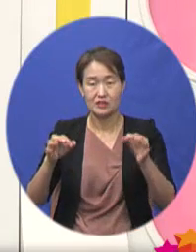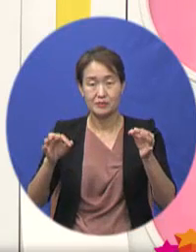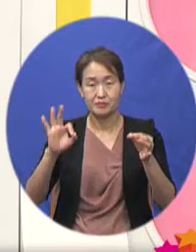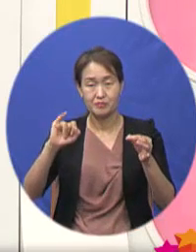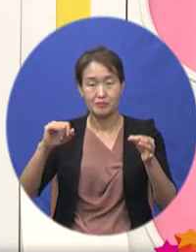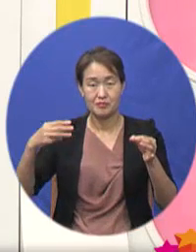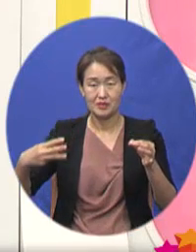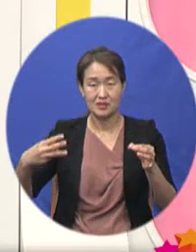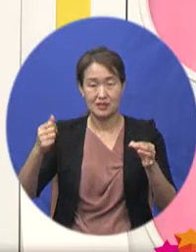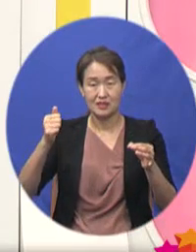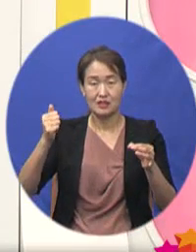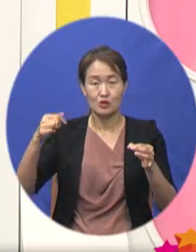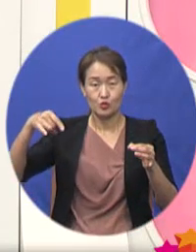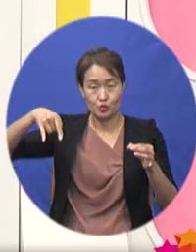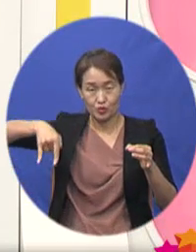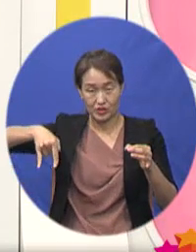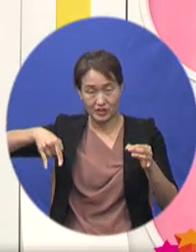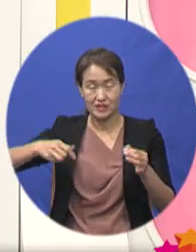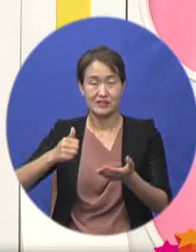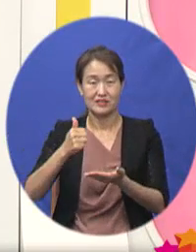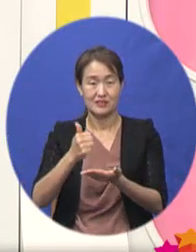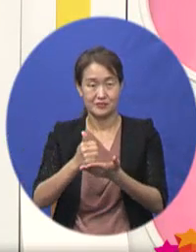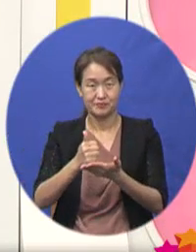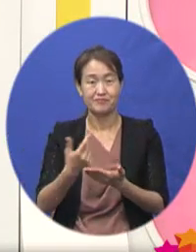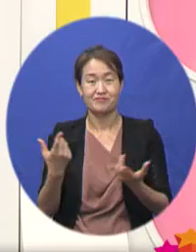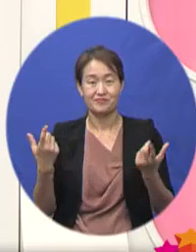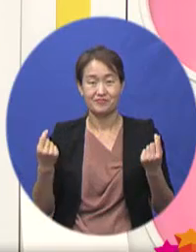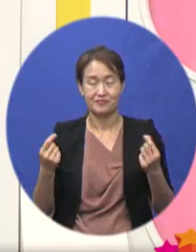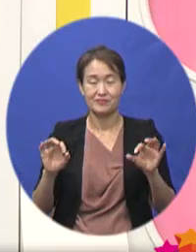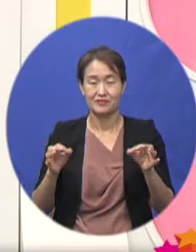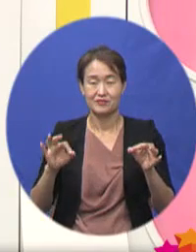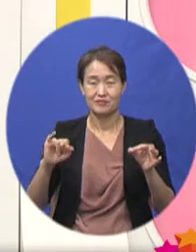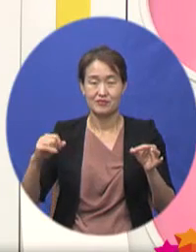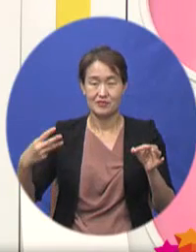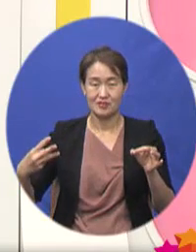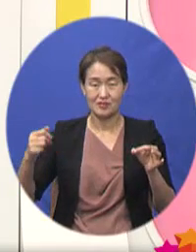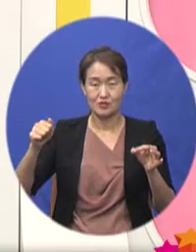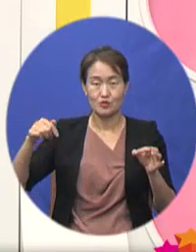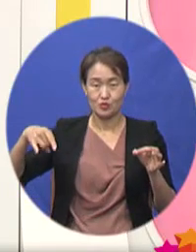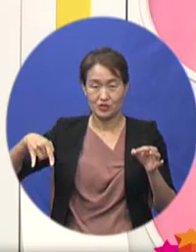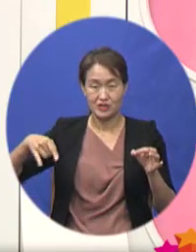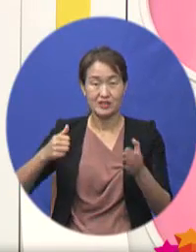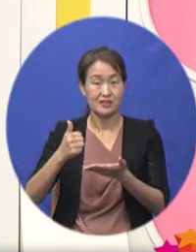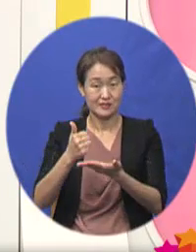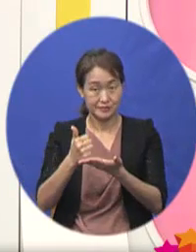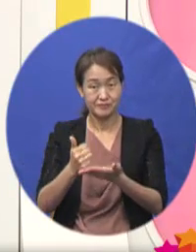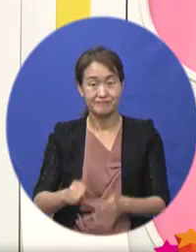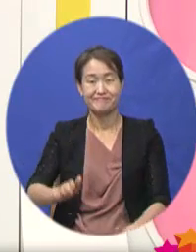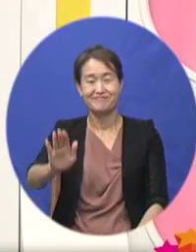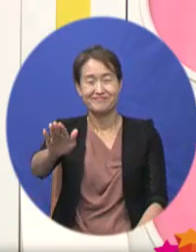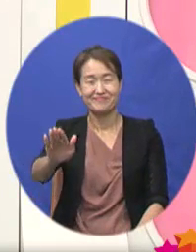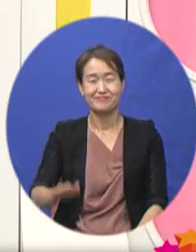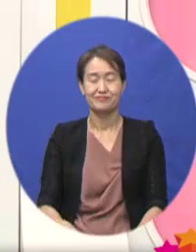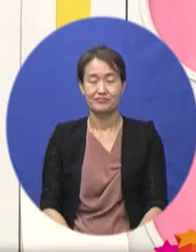아버님을 모셔보겠습니다. 김일휘 여보세요? 아버님인데? 네. 김일휘. 김일휘 네, 아버님. 아버님. 네,